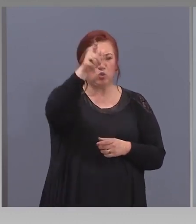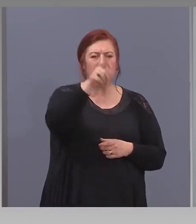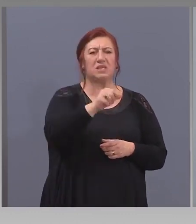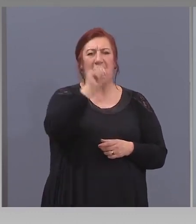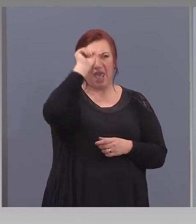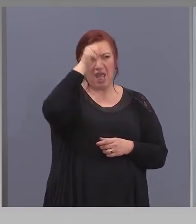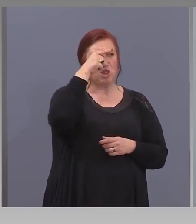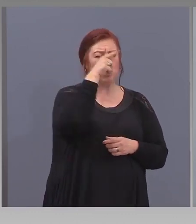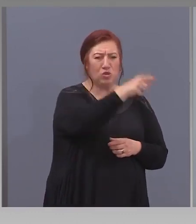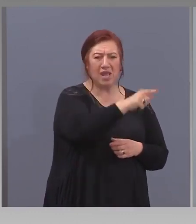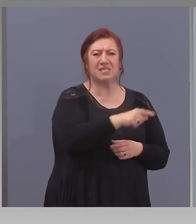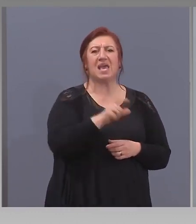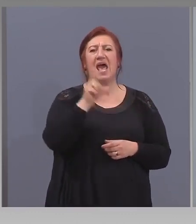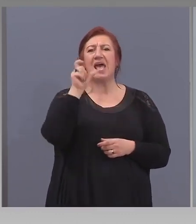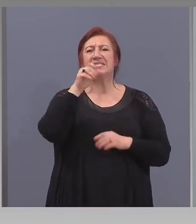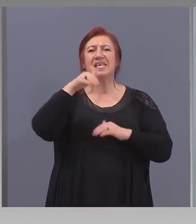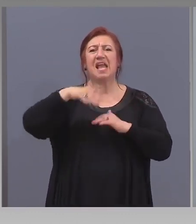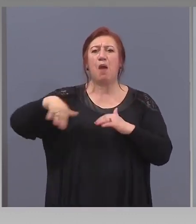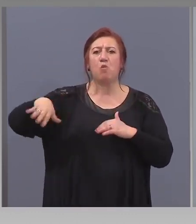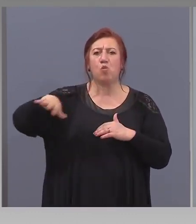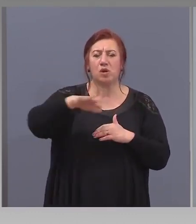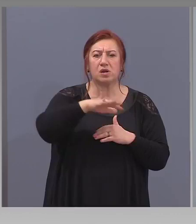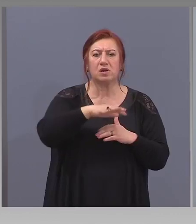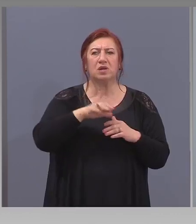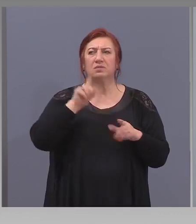Малайзия, Сингапур,